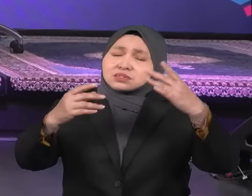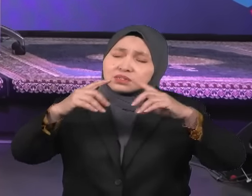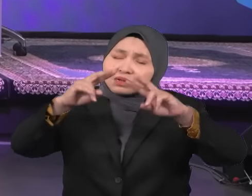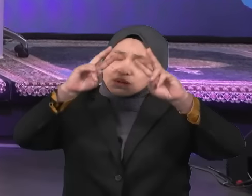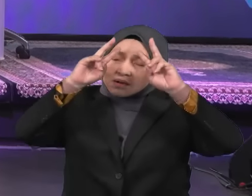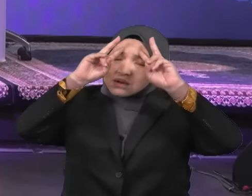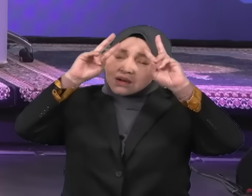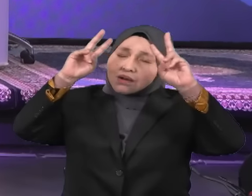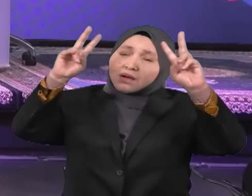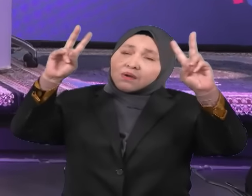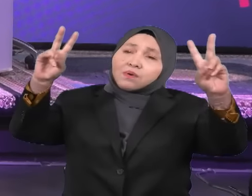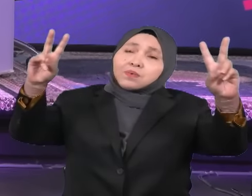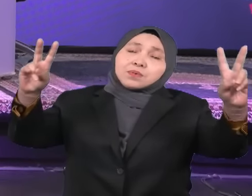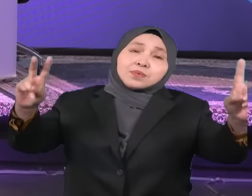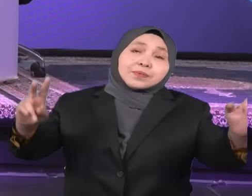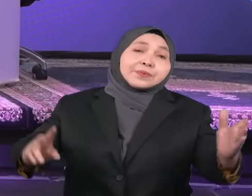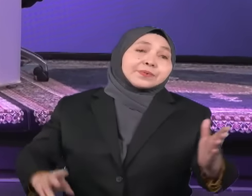damainya ku